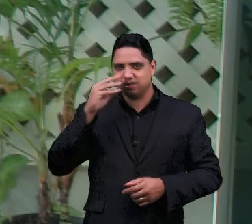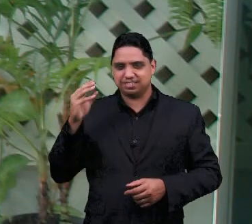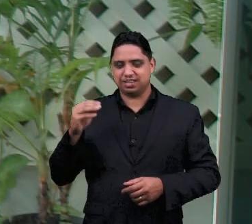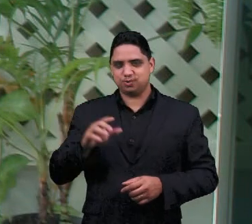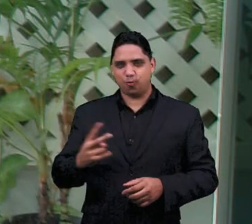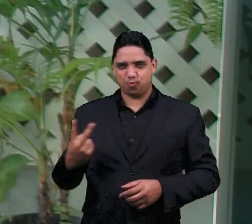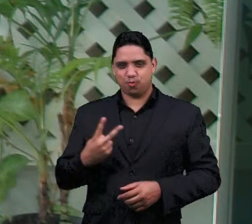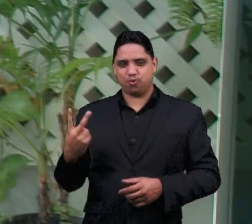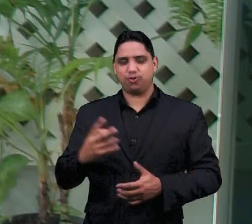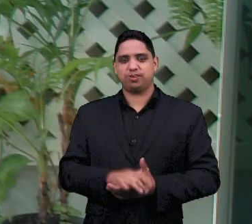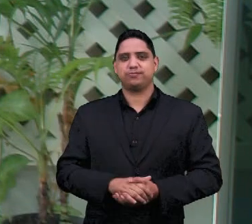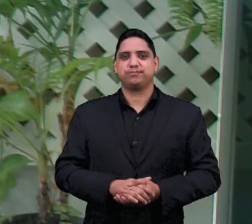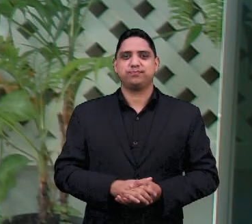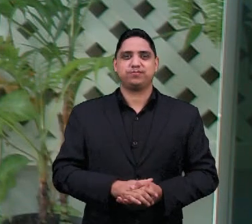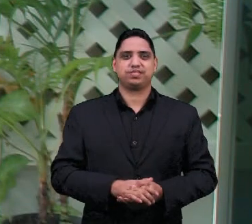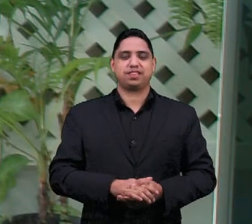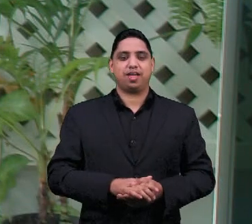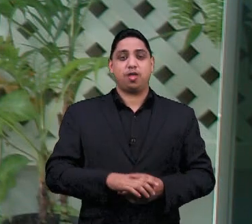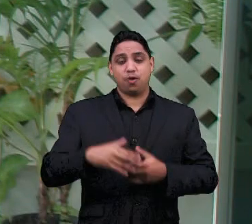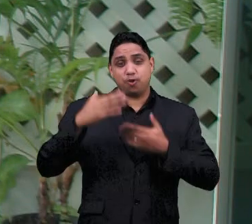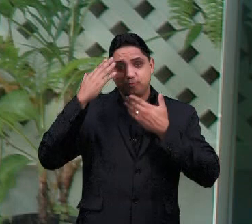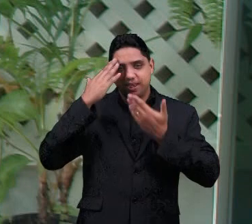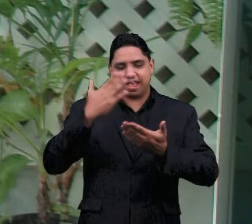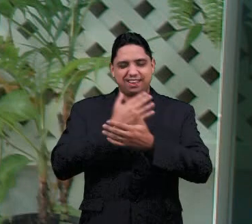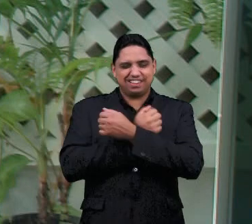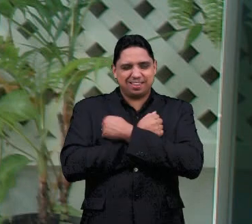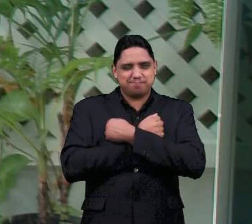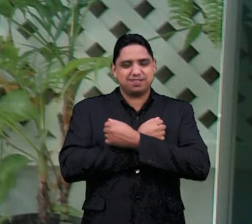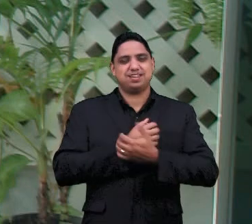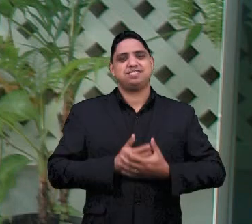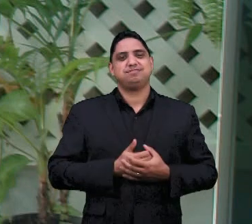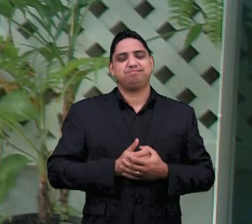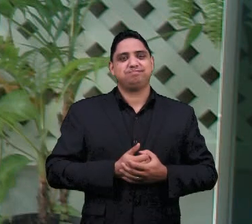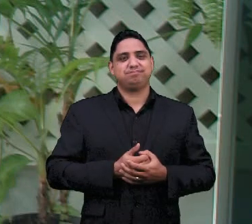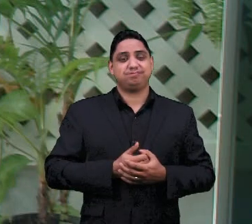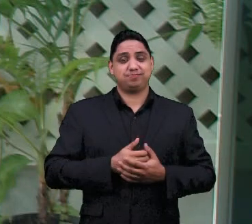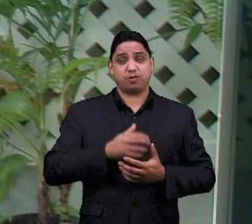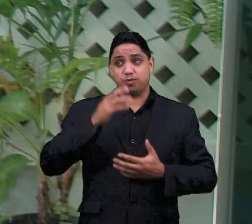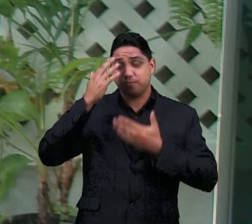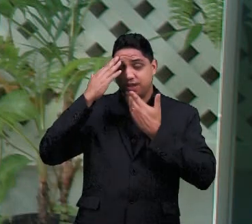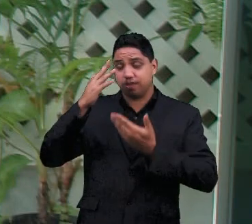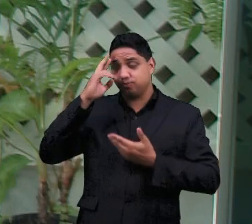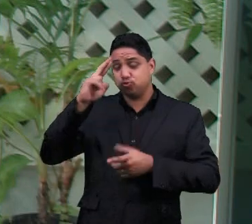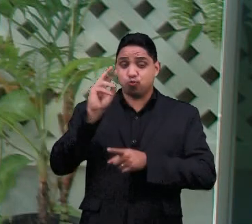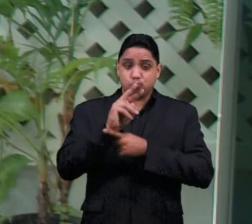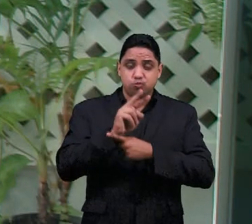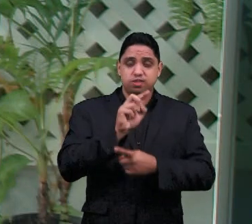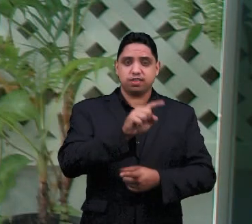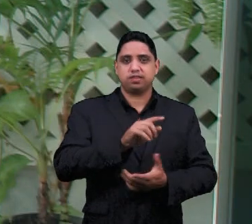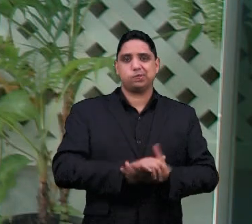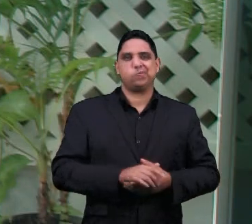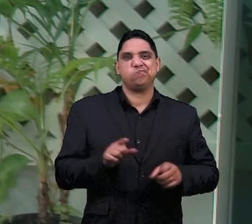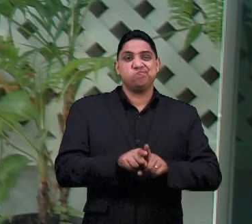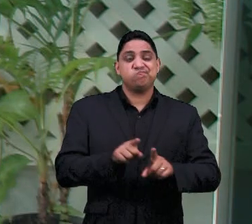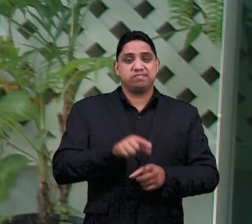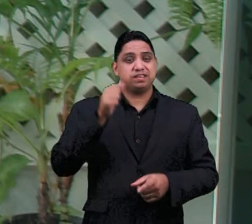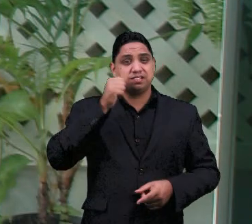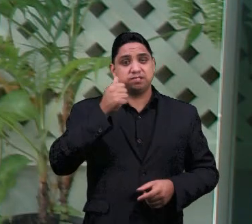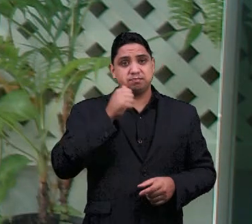une salutation de Samuel, Maria-Louise, 2 enfants. Je vous salue aussi. Merci beaucoup pour